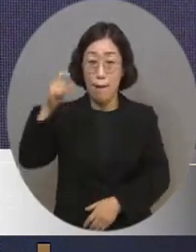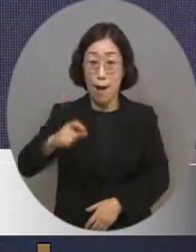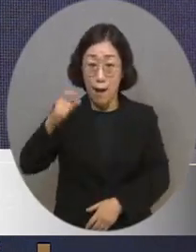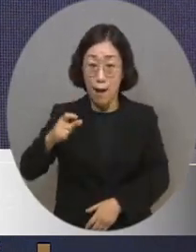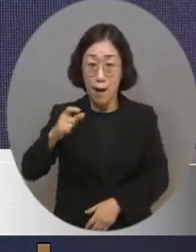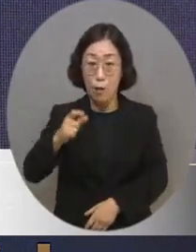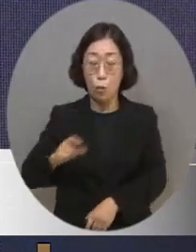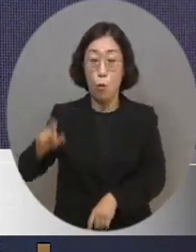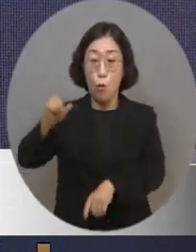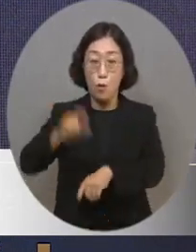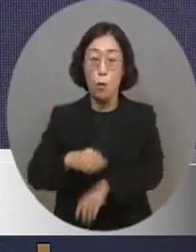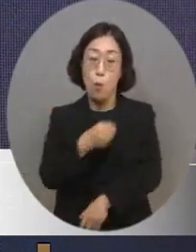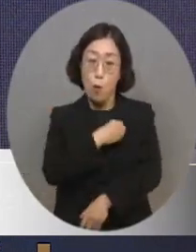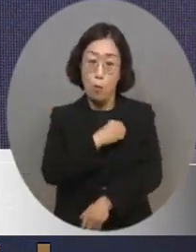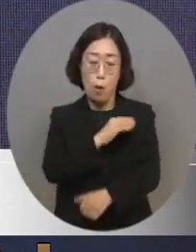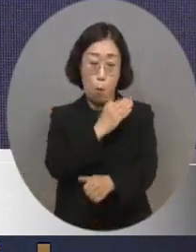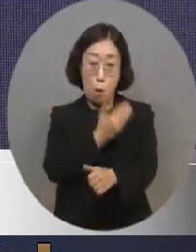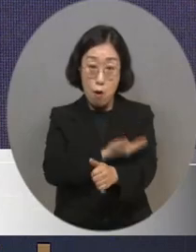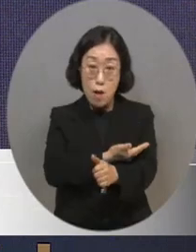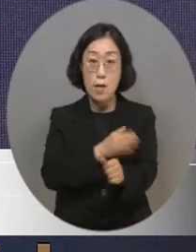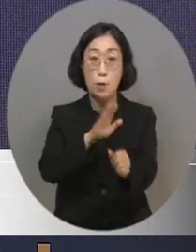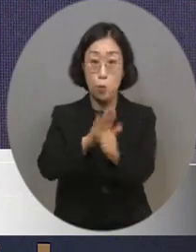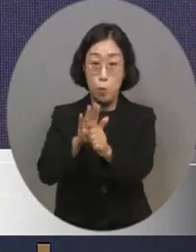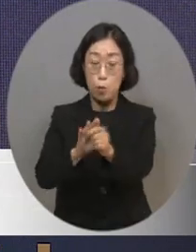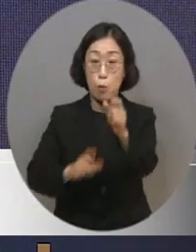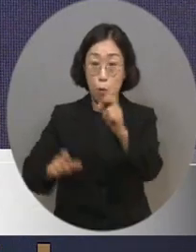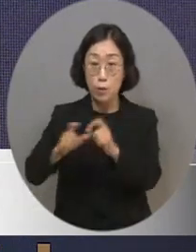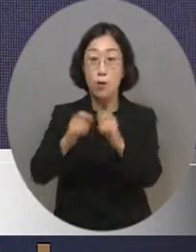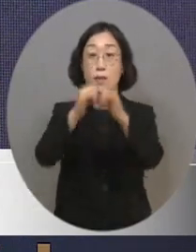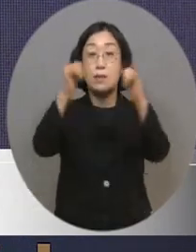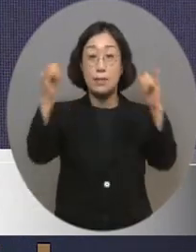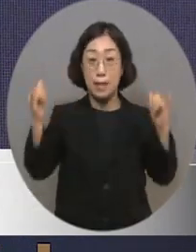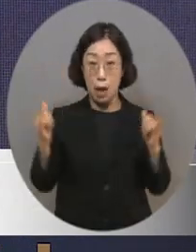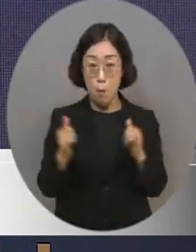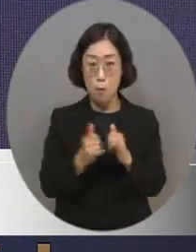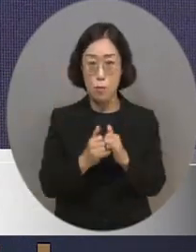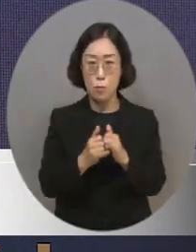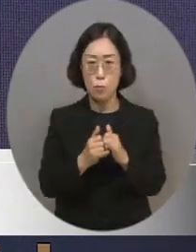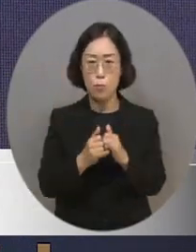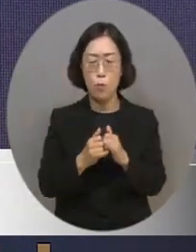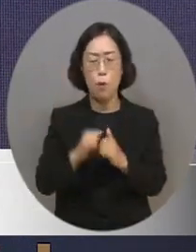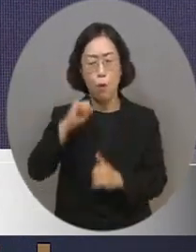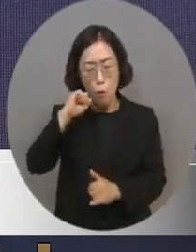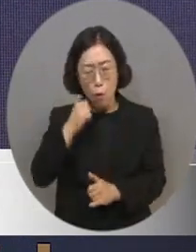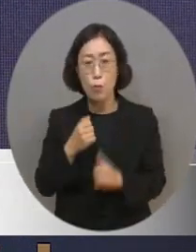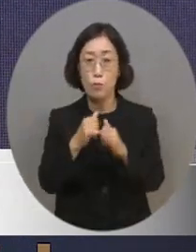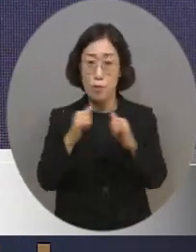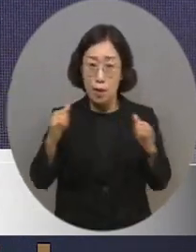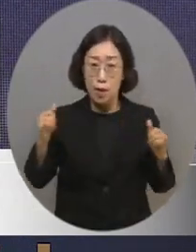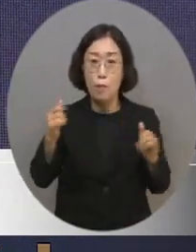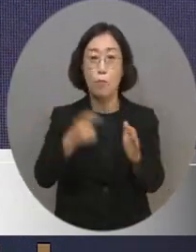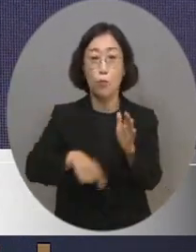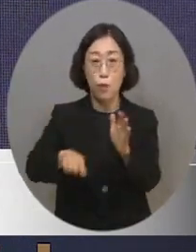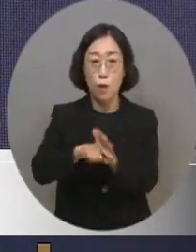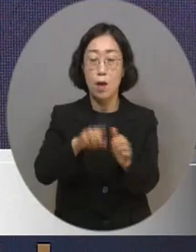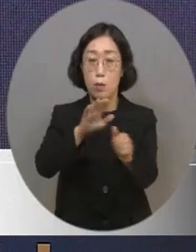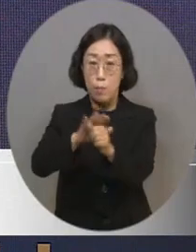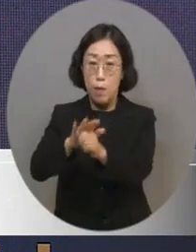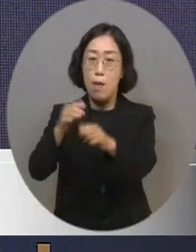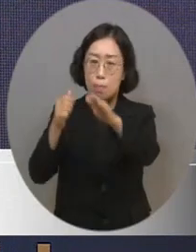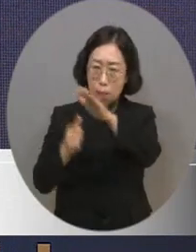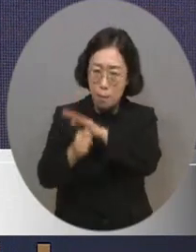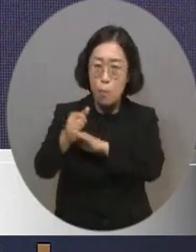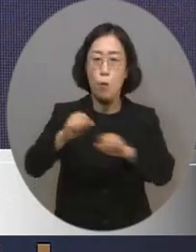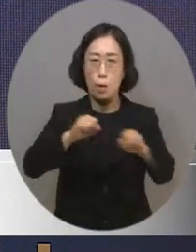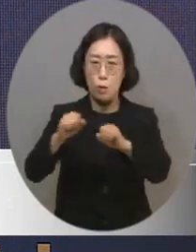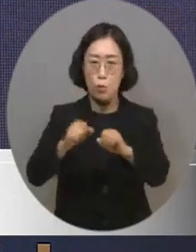높이면서 회원의 권리 증진뿐만 아니라 우리 사회의 약자를 대표하는 활동을